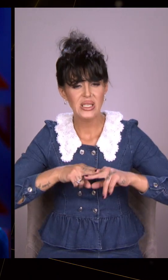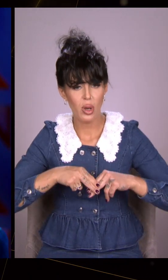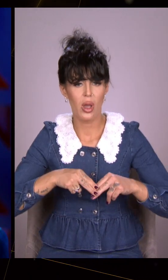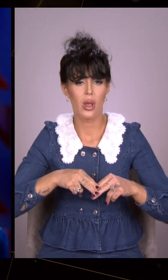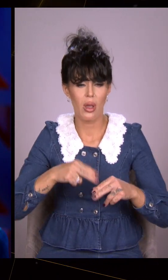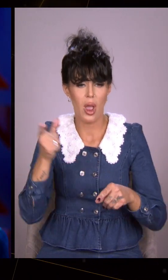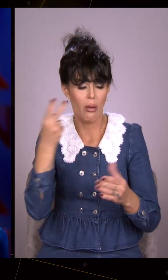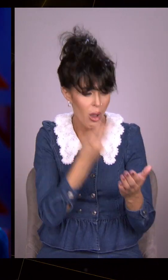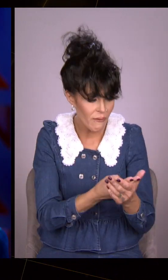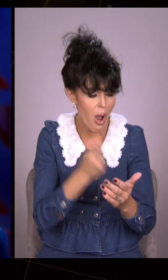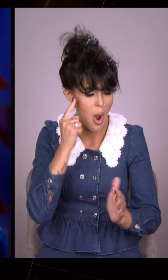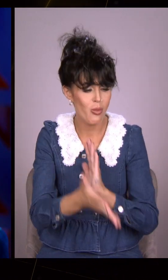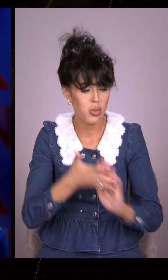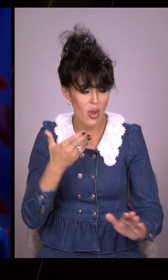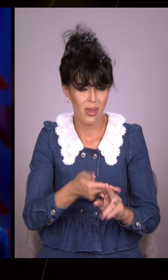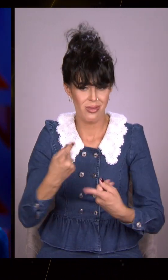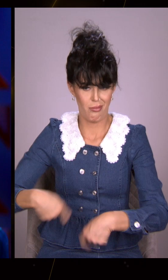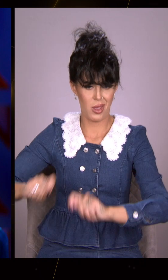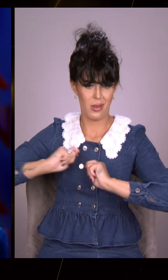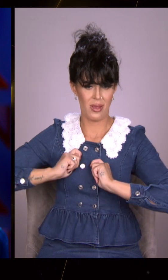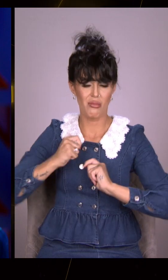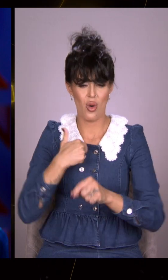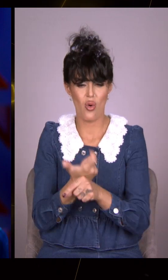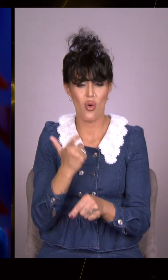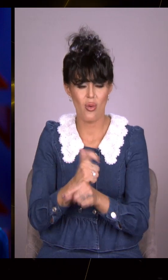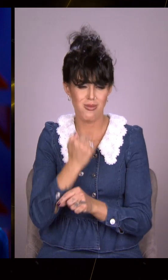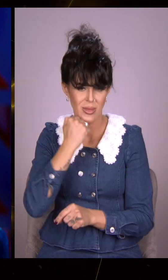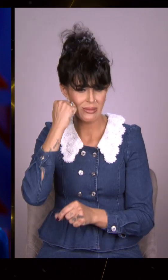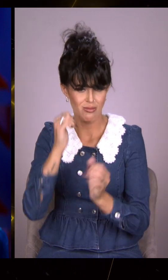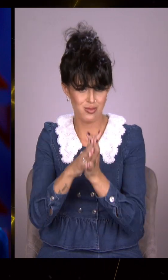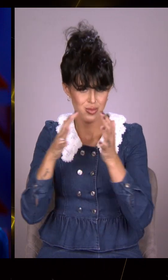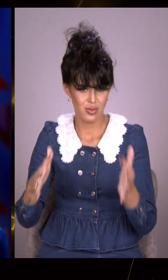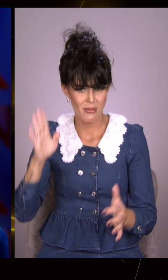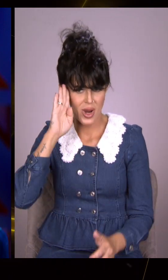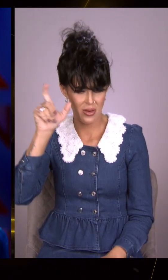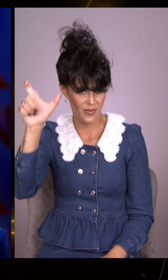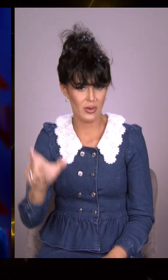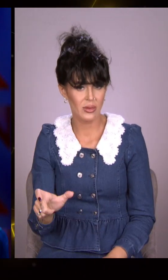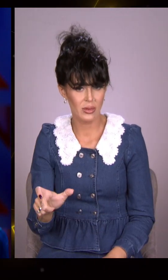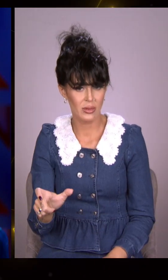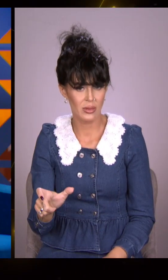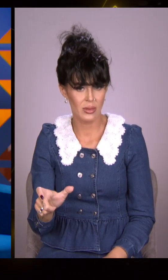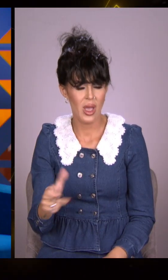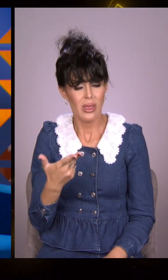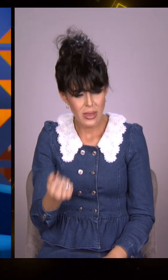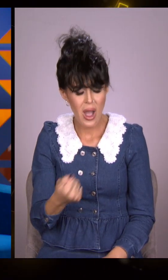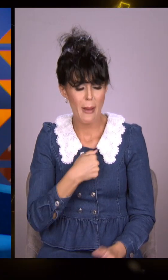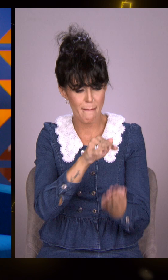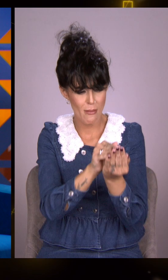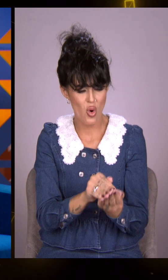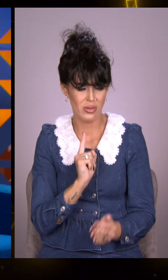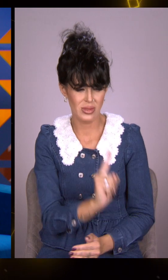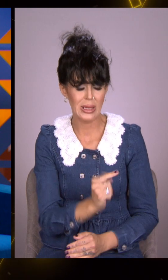безмежно вдячна. Хоч мені важко ходити на цю могилку, але я знаю, де мої діти. Пані